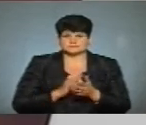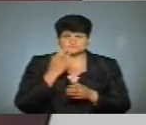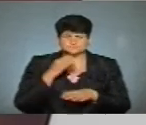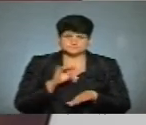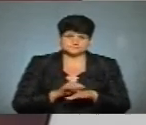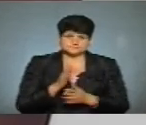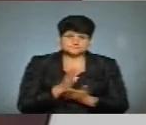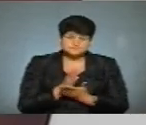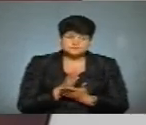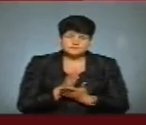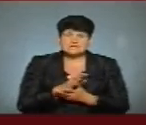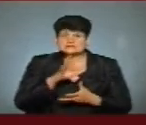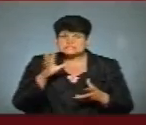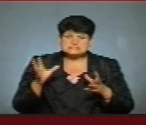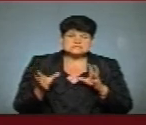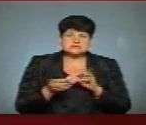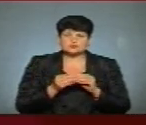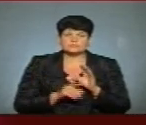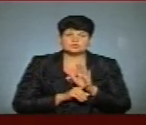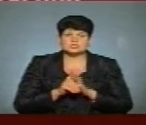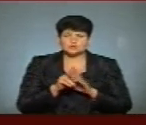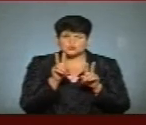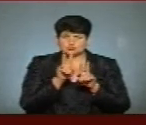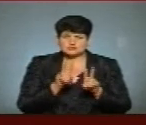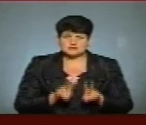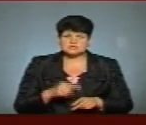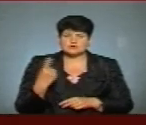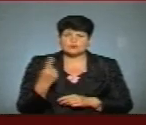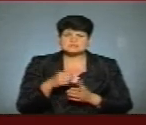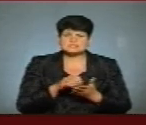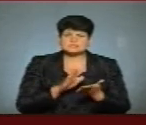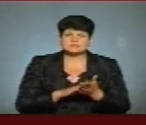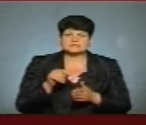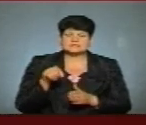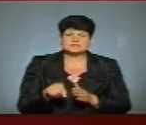Володимир Паничев. Загалом від початку спостереження в області зареєстрували